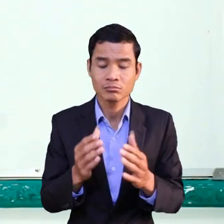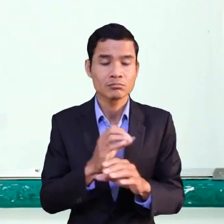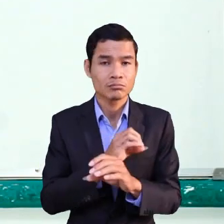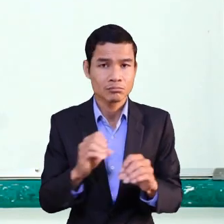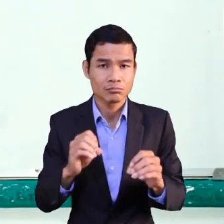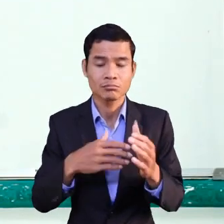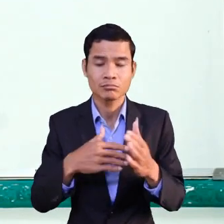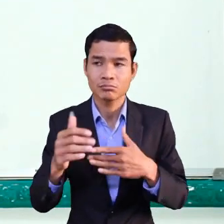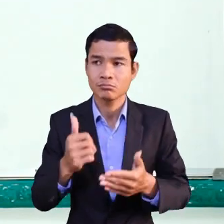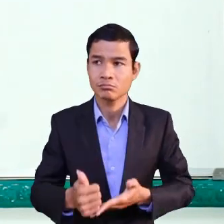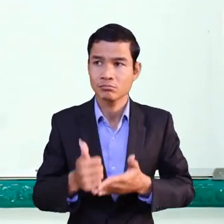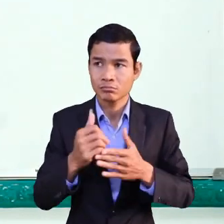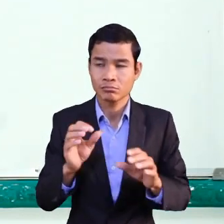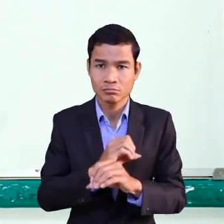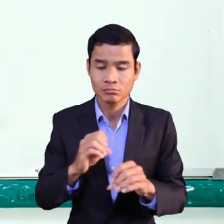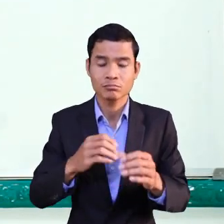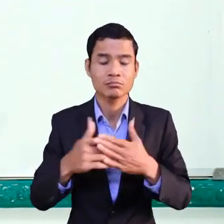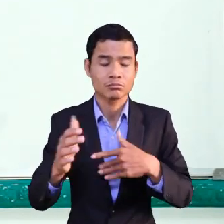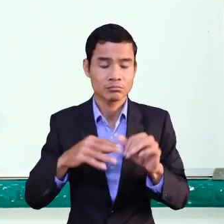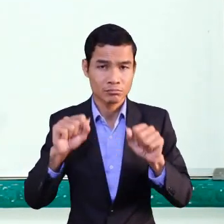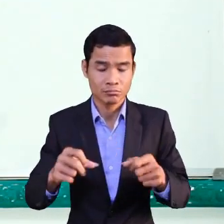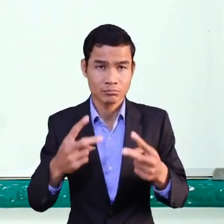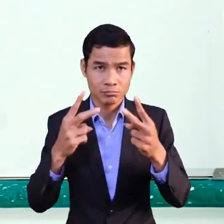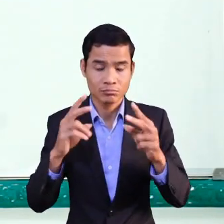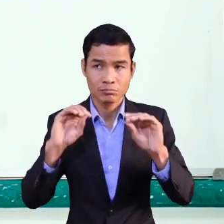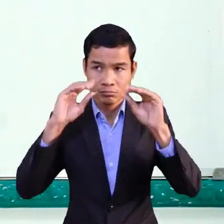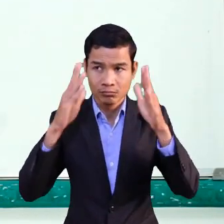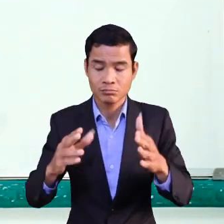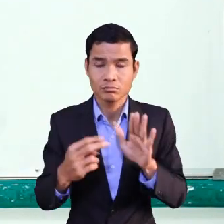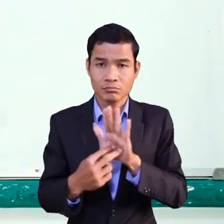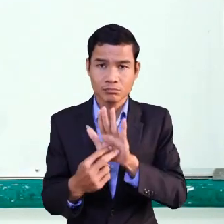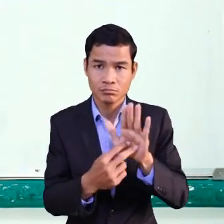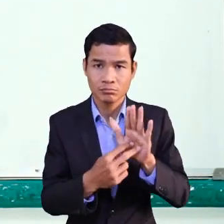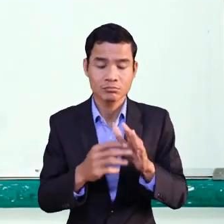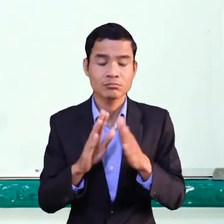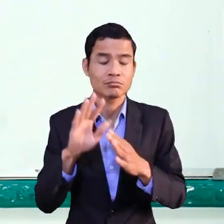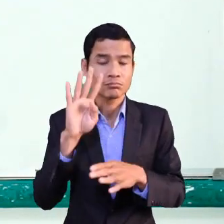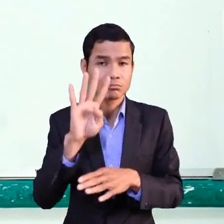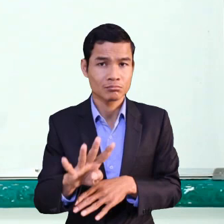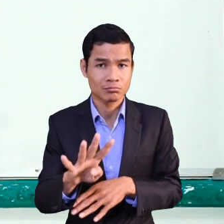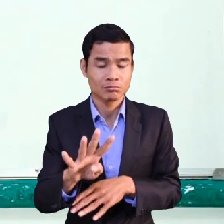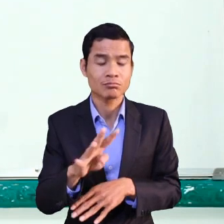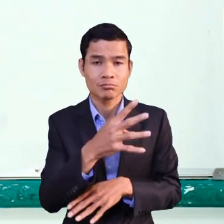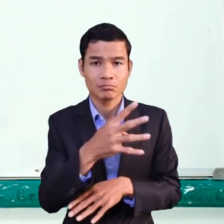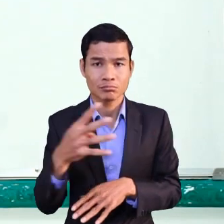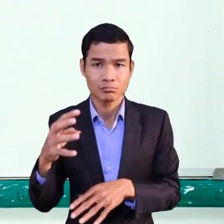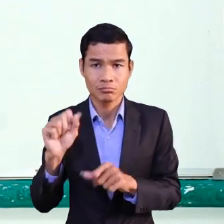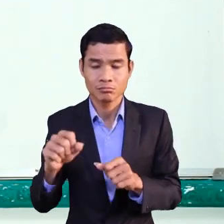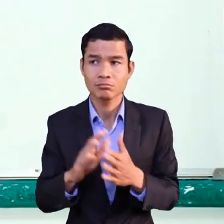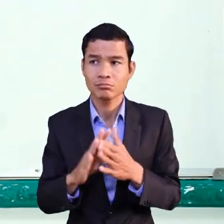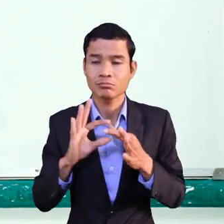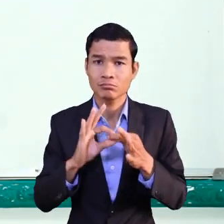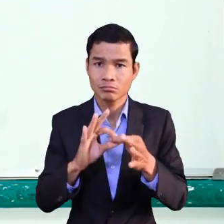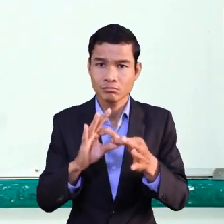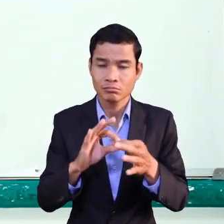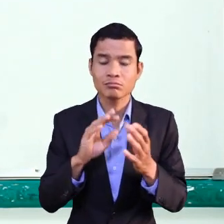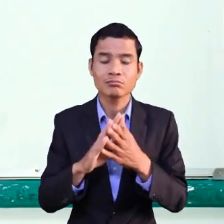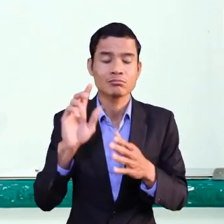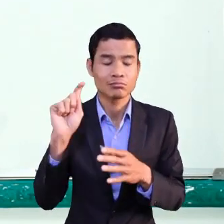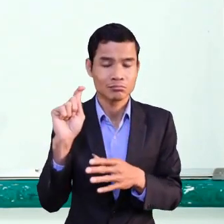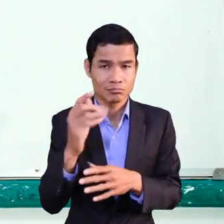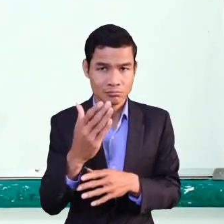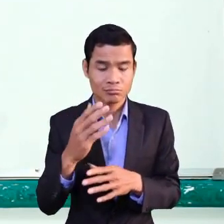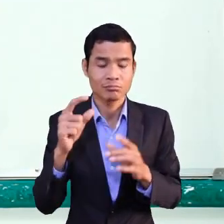ភៅជំនួយទេកូនកូនត្រៀមមើលអ្នកគ្រូបង្ហាញតារាងដើម្បីយើងភ្ជាប់ចាភ្ជាប់អក្សរទៅនឹងរូបភាព